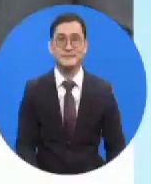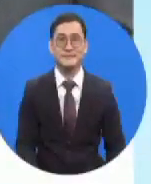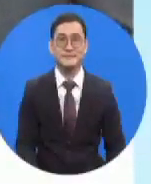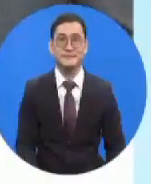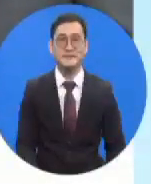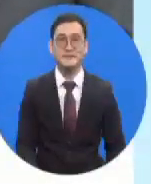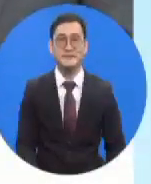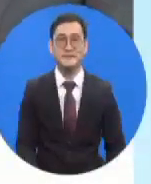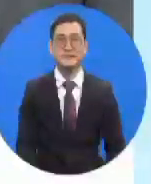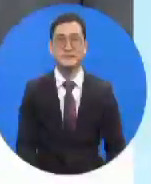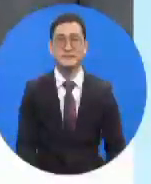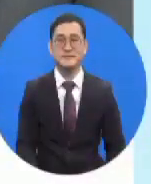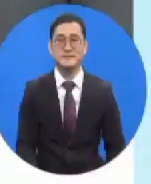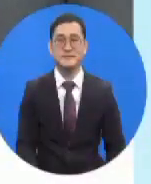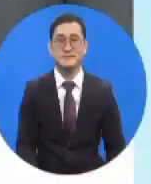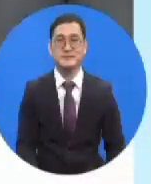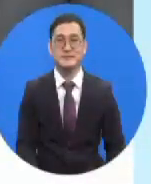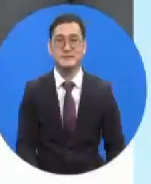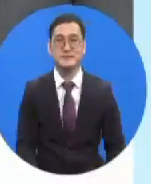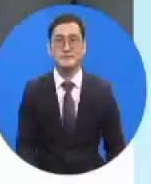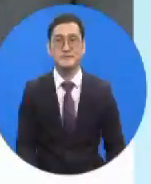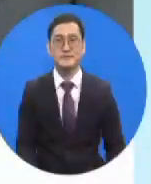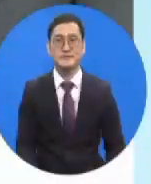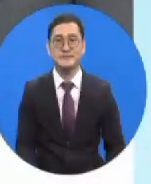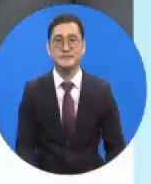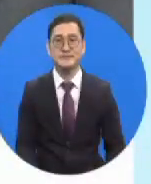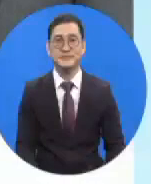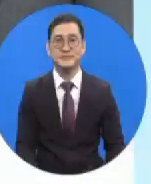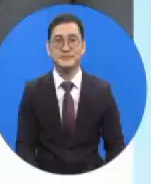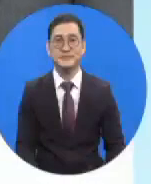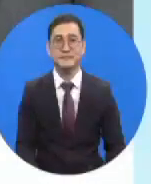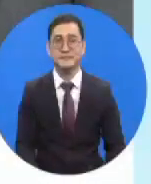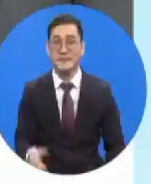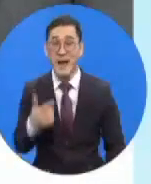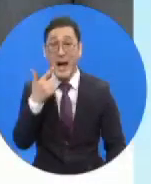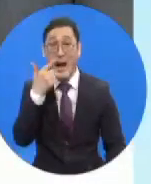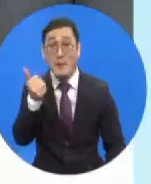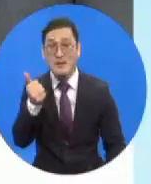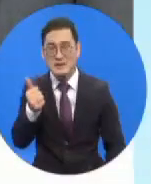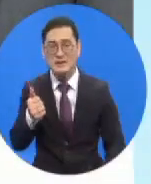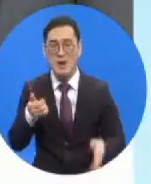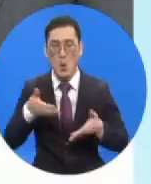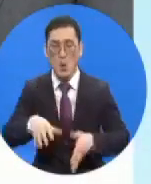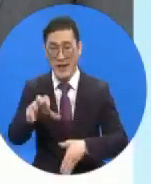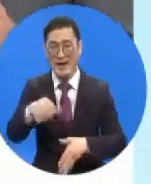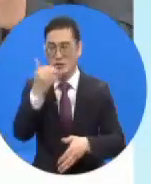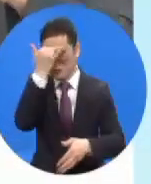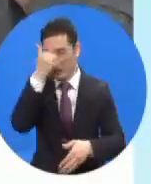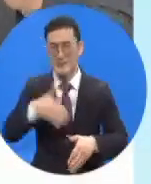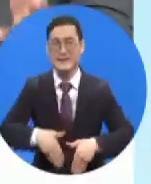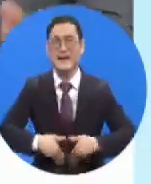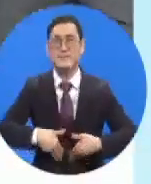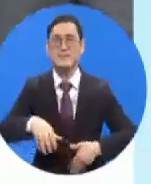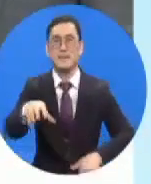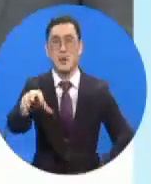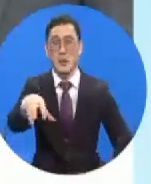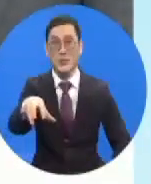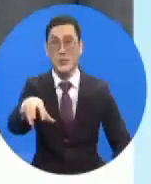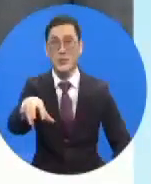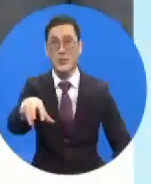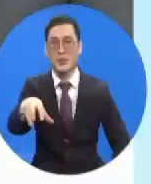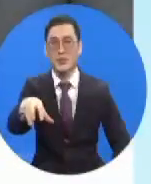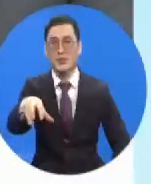부친께서 연세대 명예교수를 하시는 분이거든요. 이분 네. 같은 경우도 충남이 이제 고향이시기 때문에 혹시나 뭐 여러 이제 이